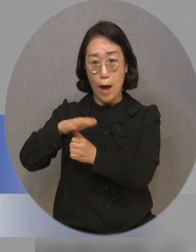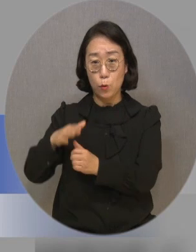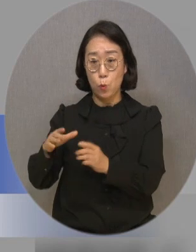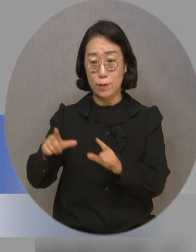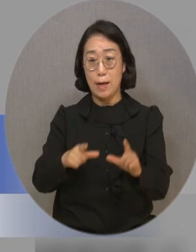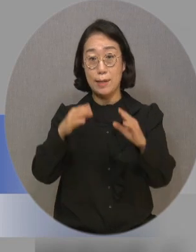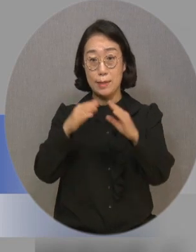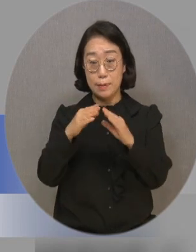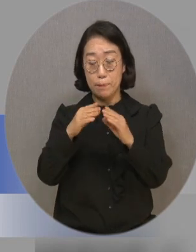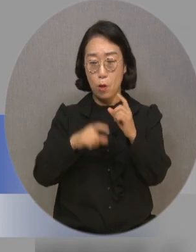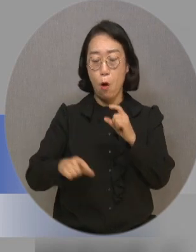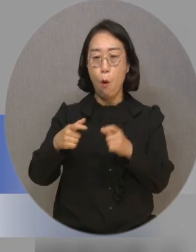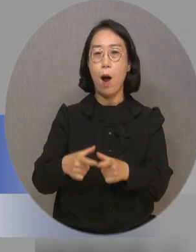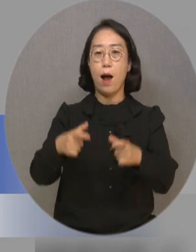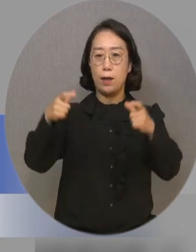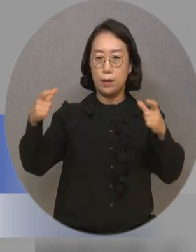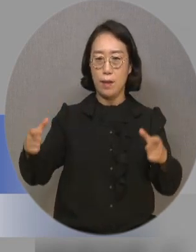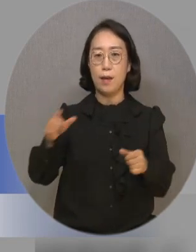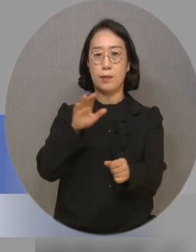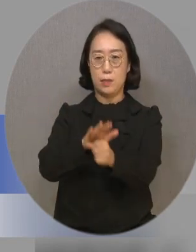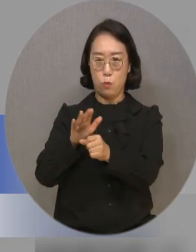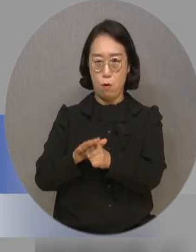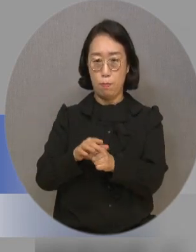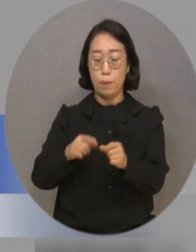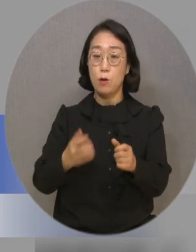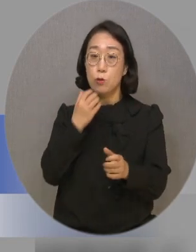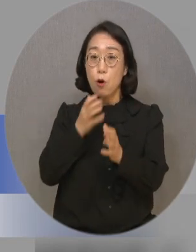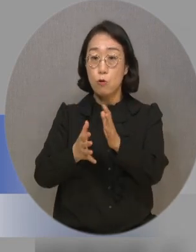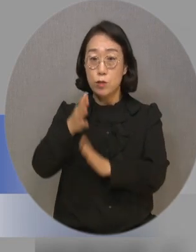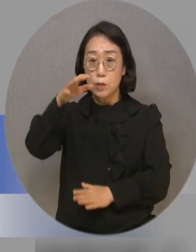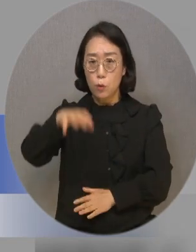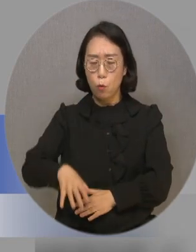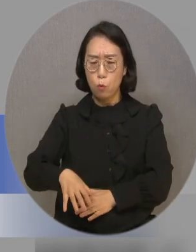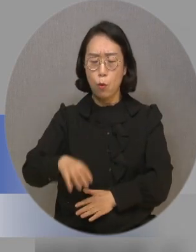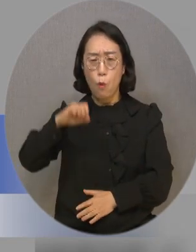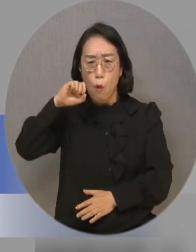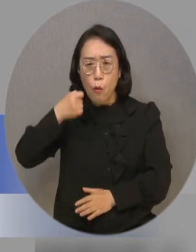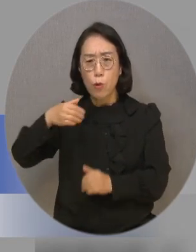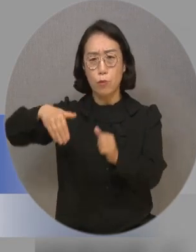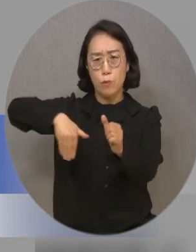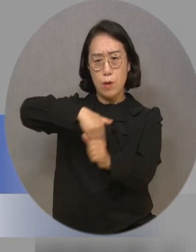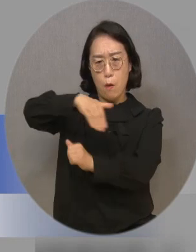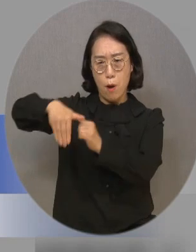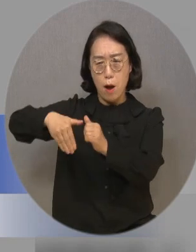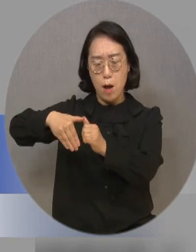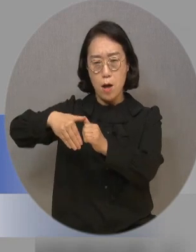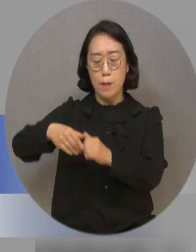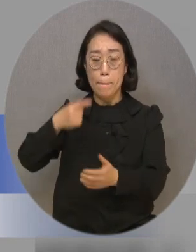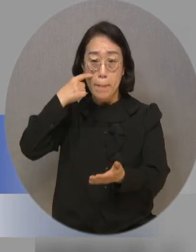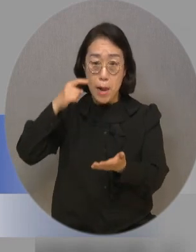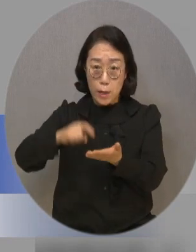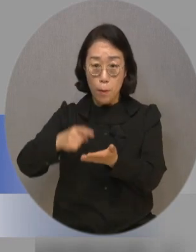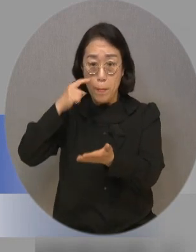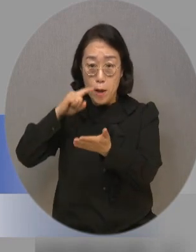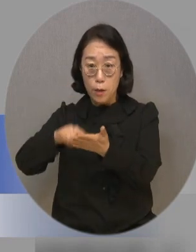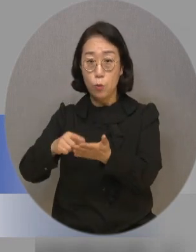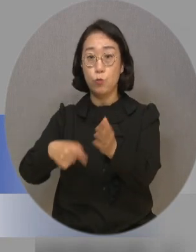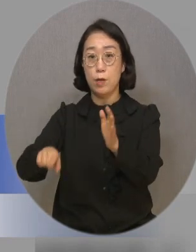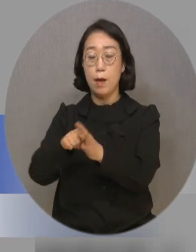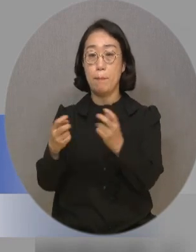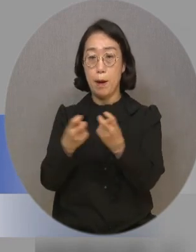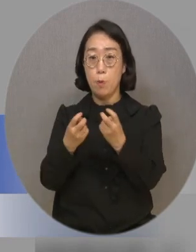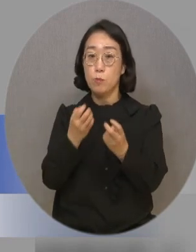주택으로 지원 대상을 확대합니다. 특히 서울시는 사각지대 노인 주거 취약가구 발굴을 위해 기존의